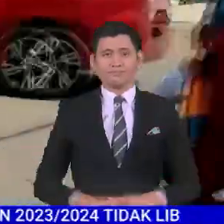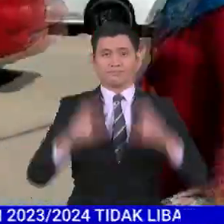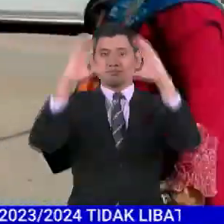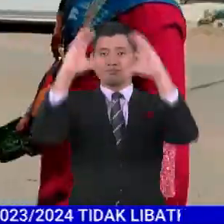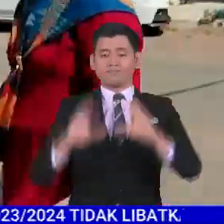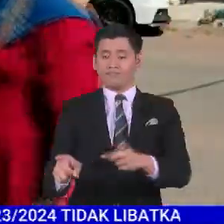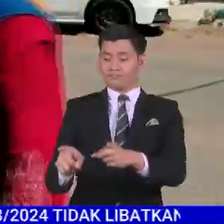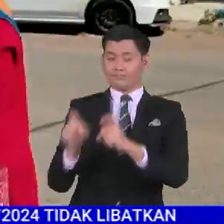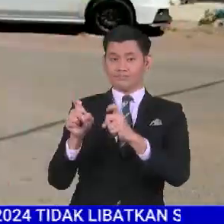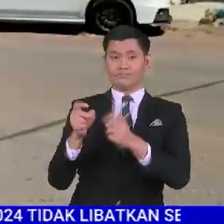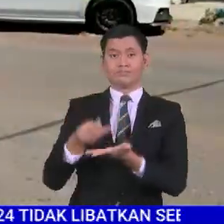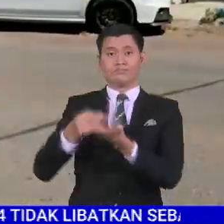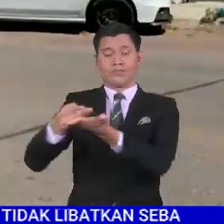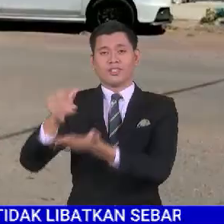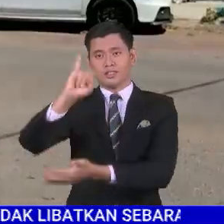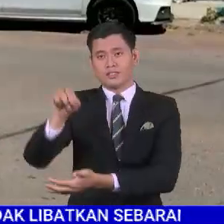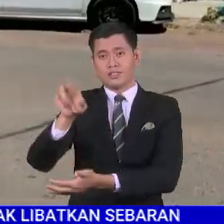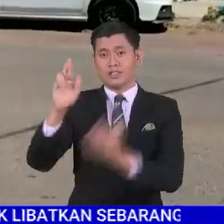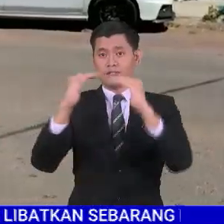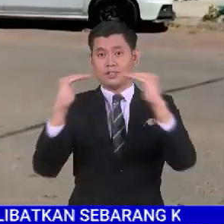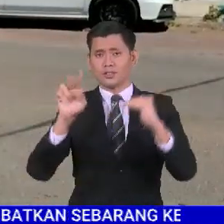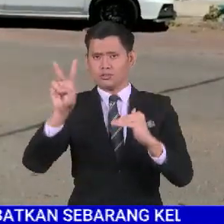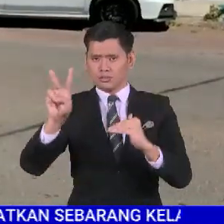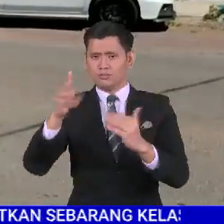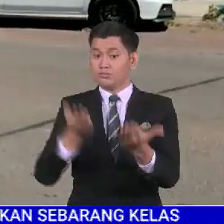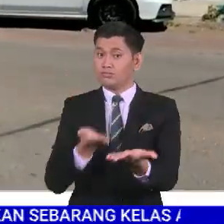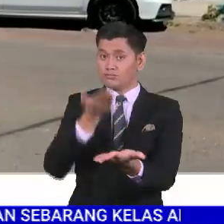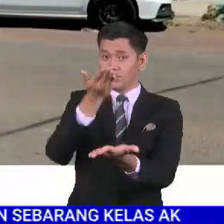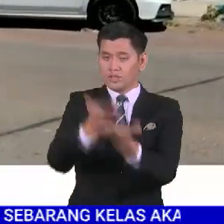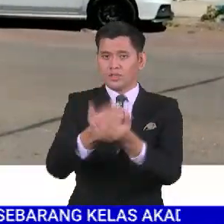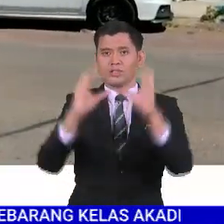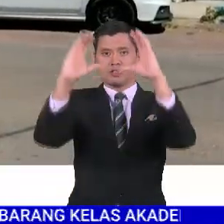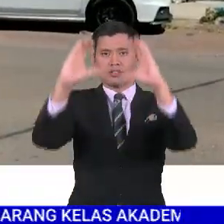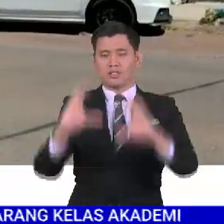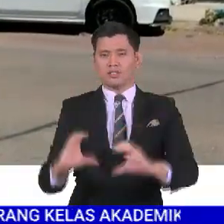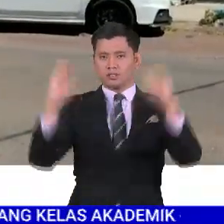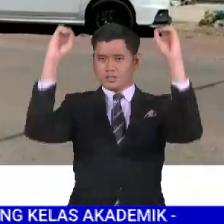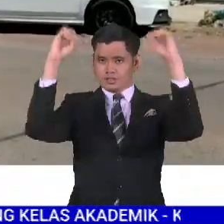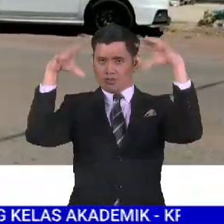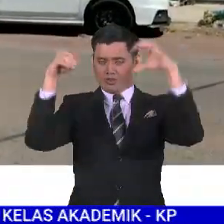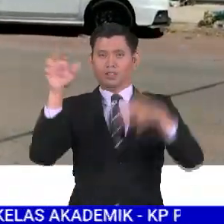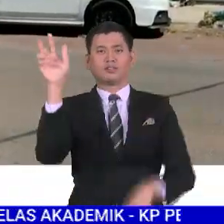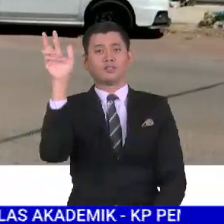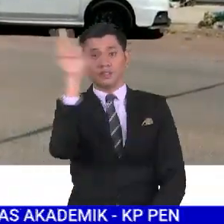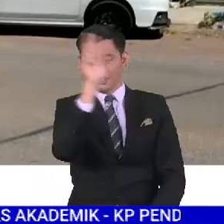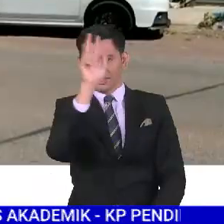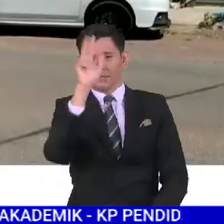Langkah mempercepat pemberian STR fasa 2 juga bukti pendekatan rahmah kerajaan membela nasib